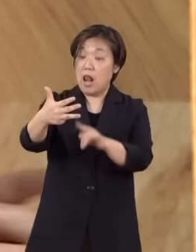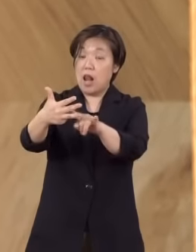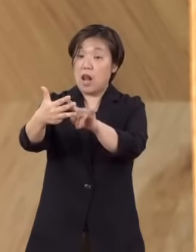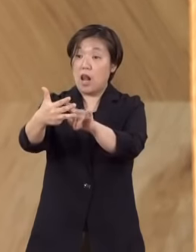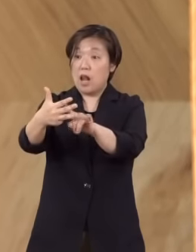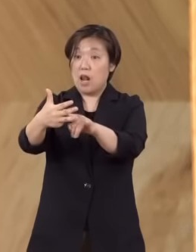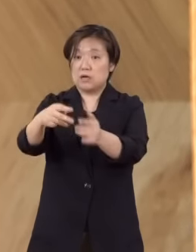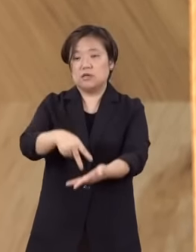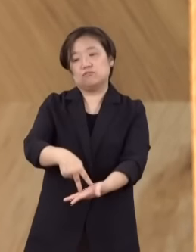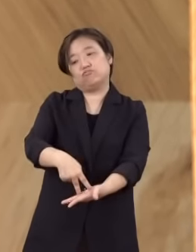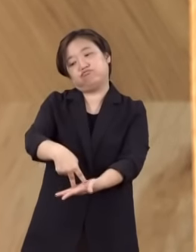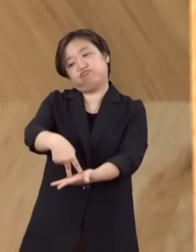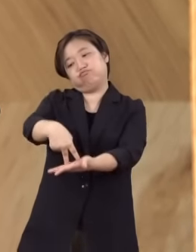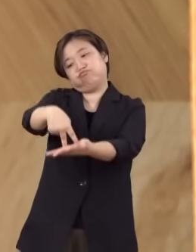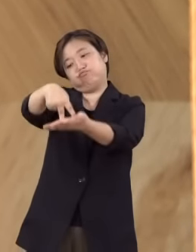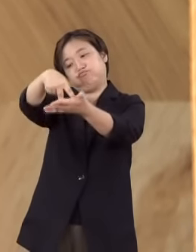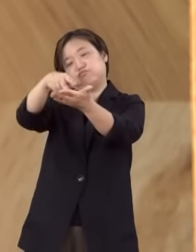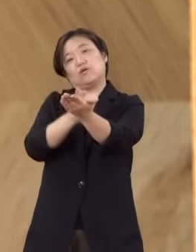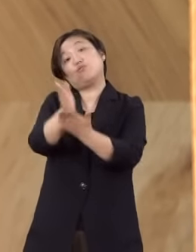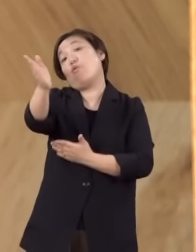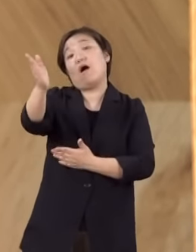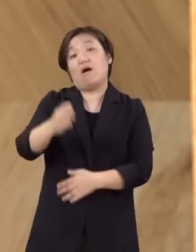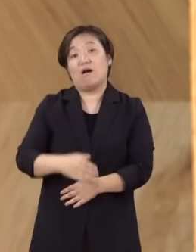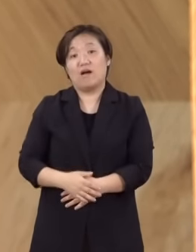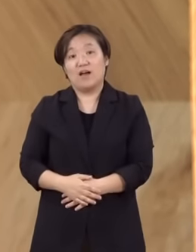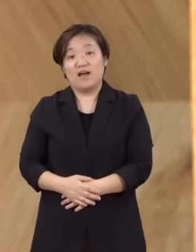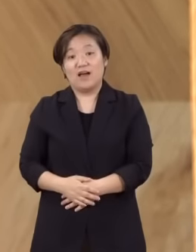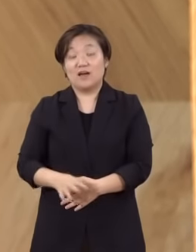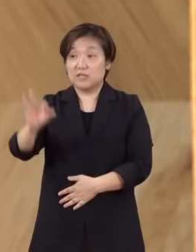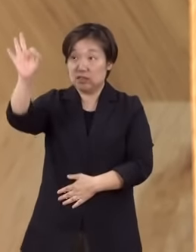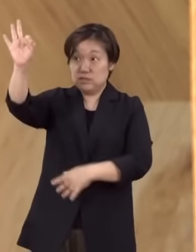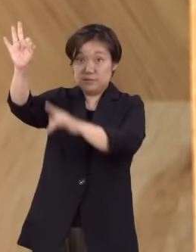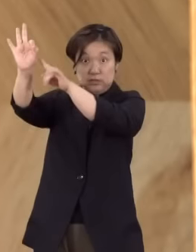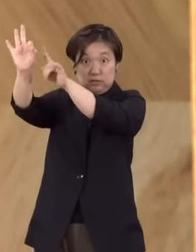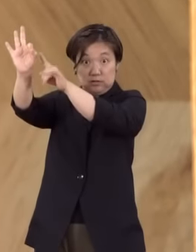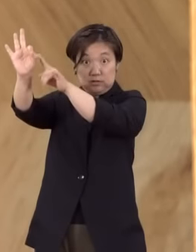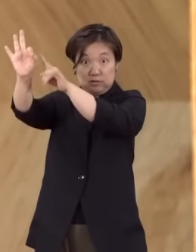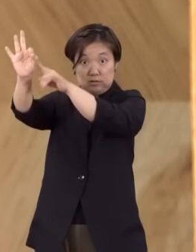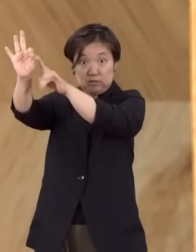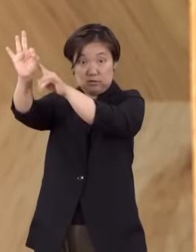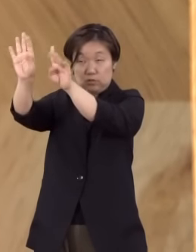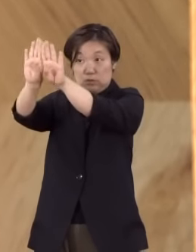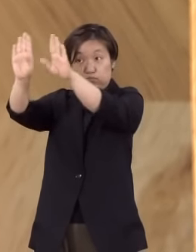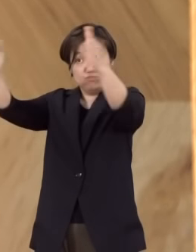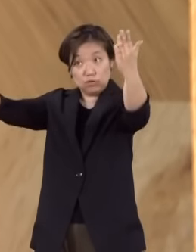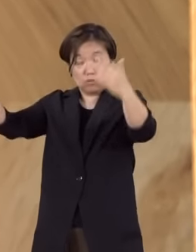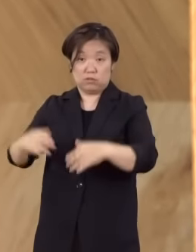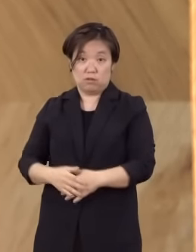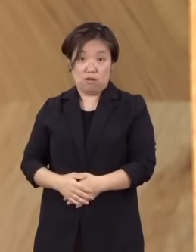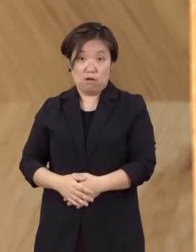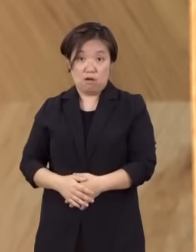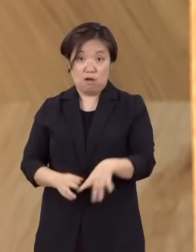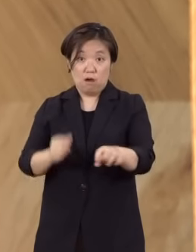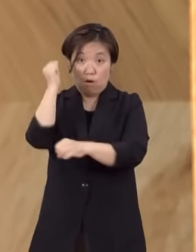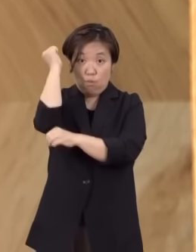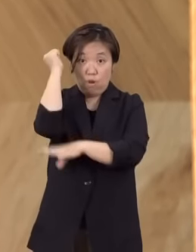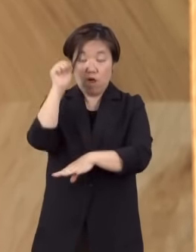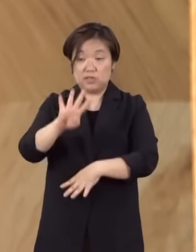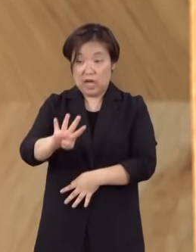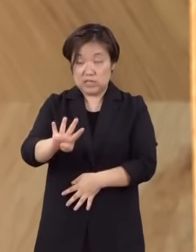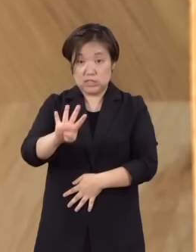멈춰섰습니다 4층 2층 8층에 버튼이 눌리면 4층에서 열리고 6층에서 열리고 층에서도 열려야